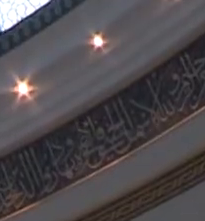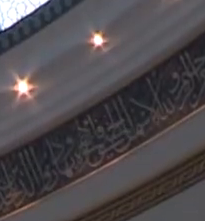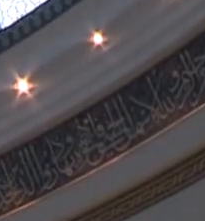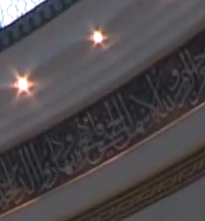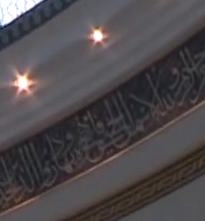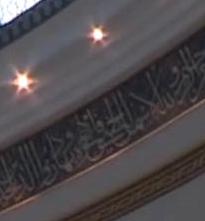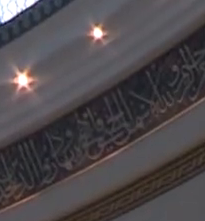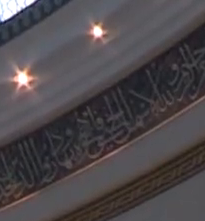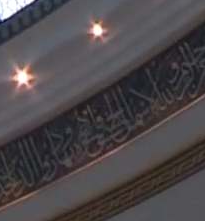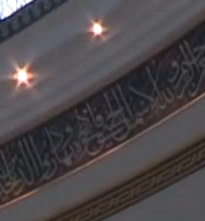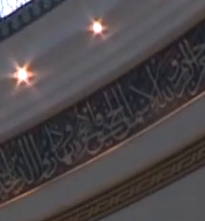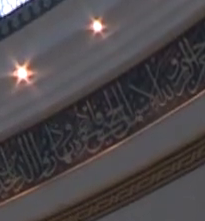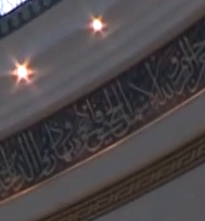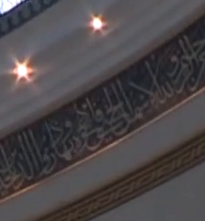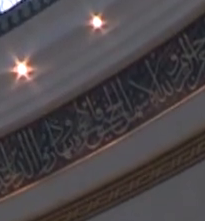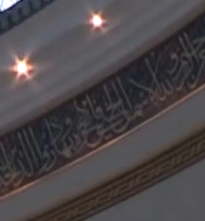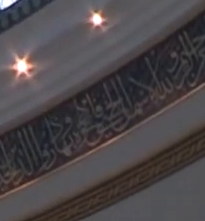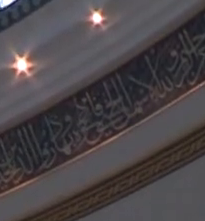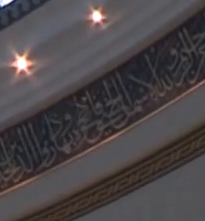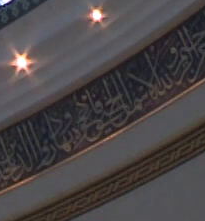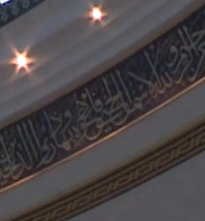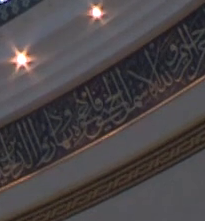billahi mineşşeytanirracim.